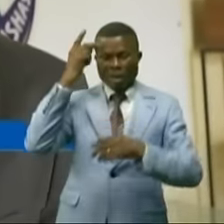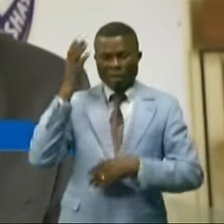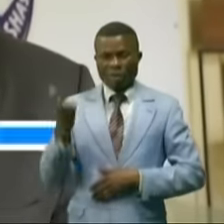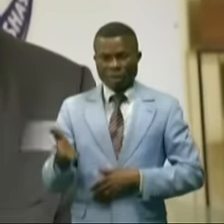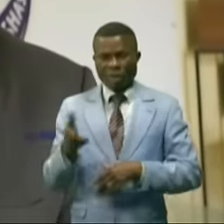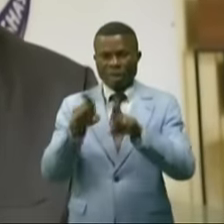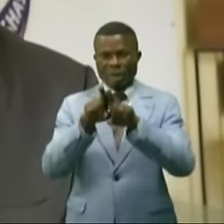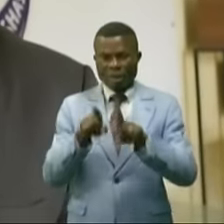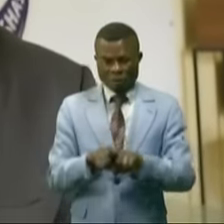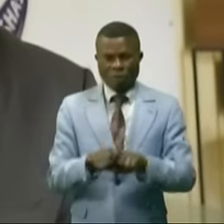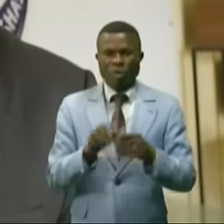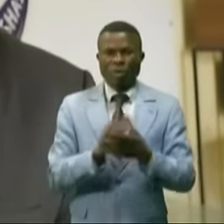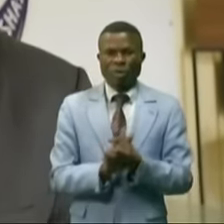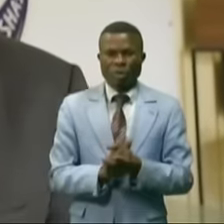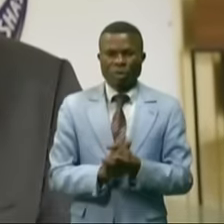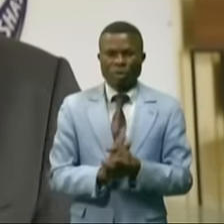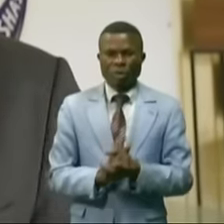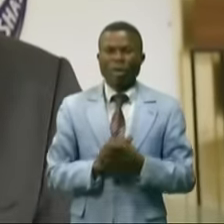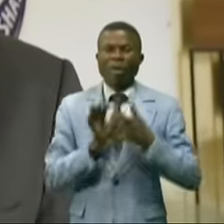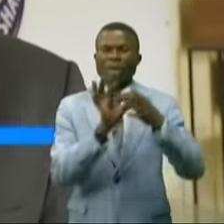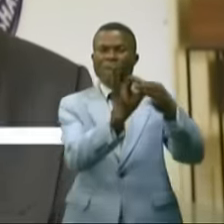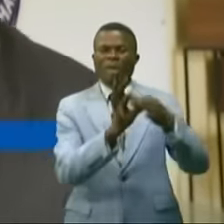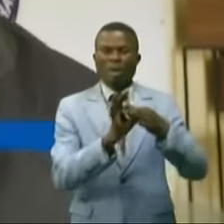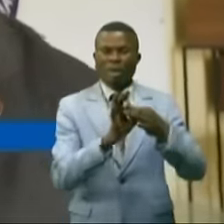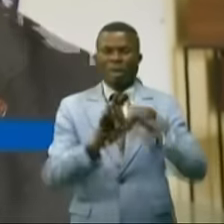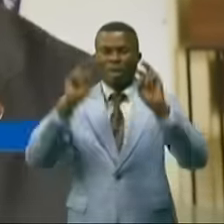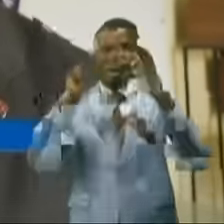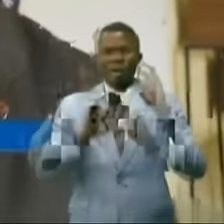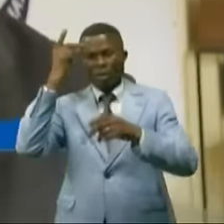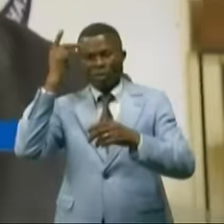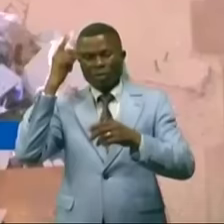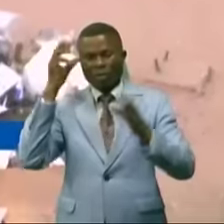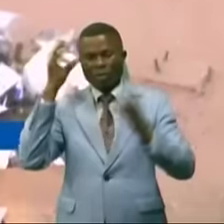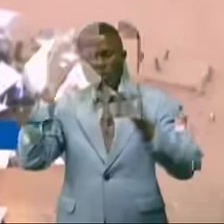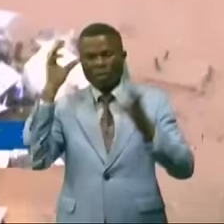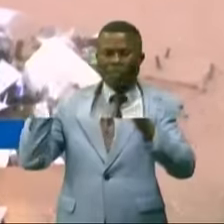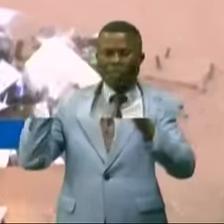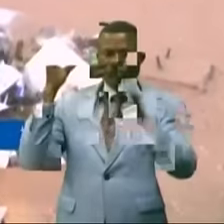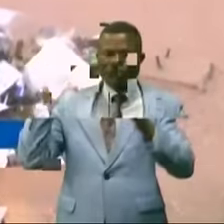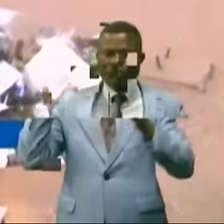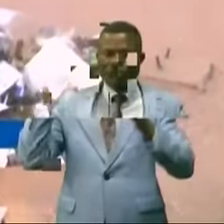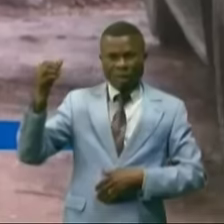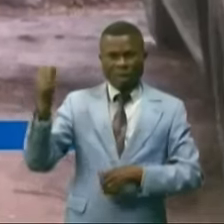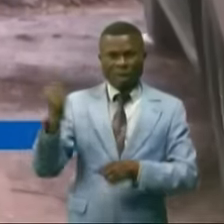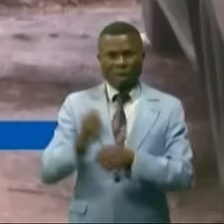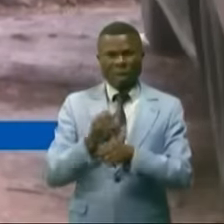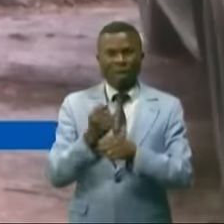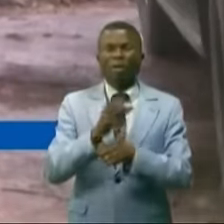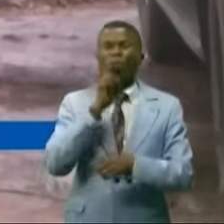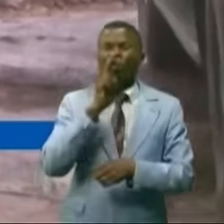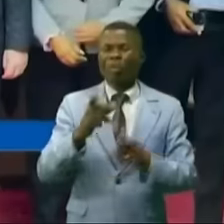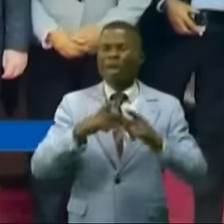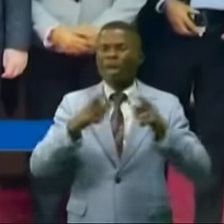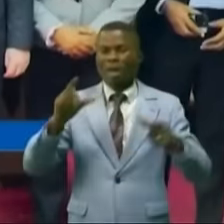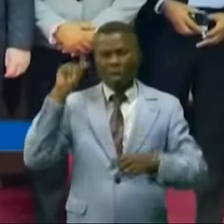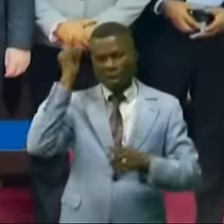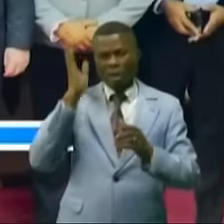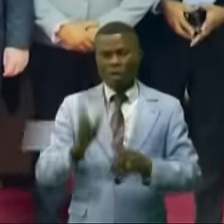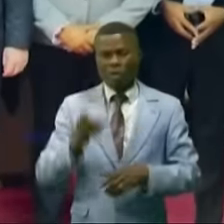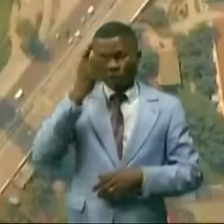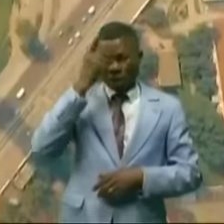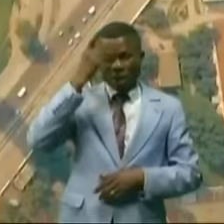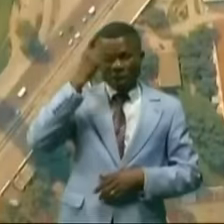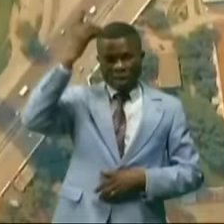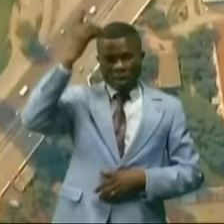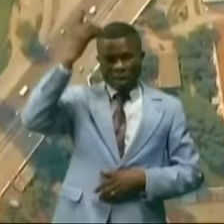particulier la connexion entre centre-ville et l'aéroport. Travail immense, mais le gouverneur Daniel Bomba